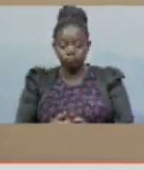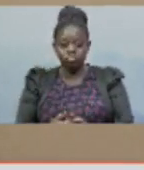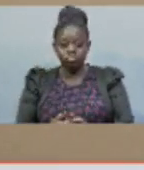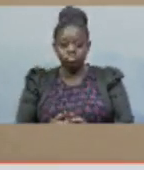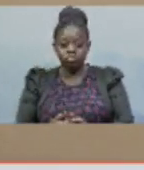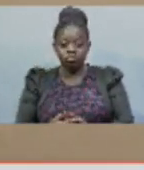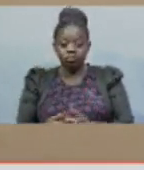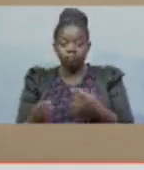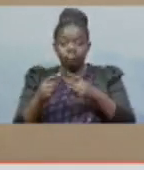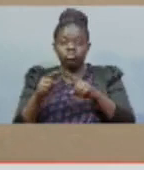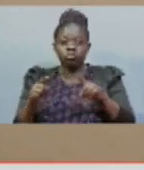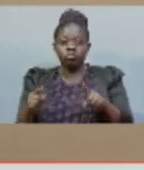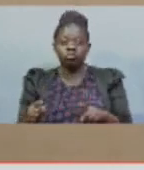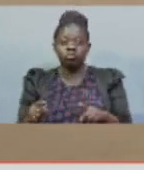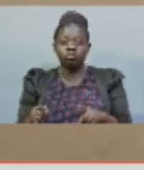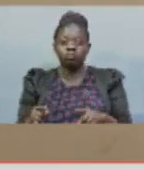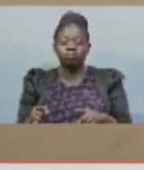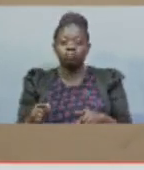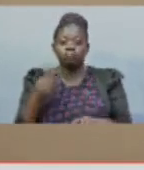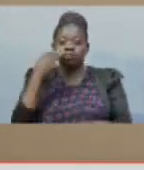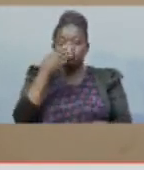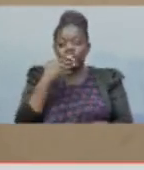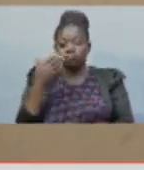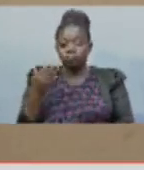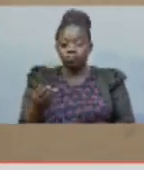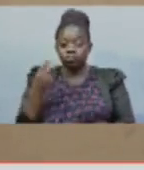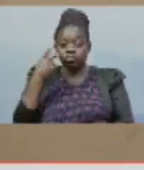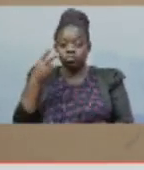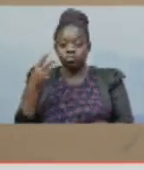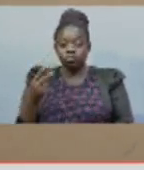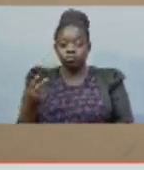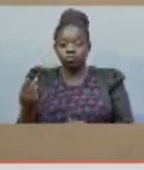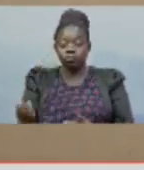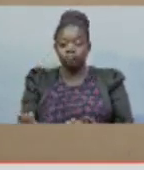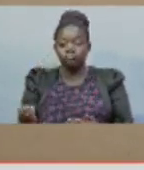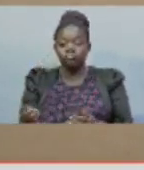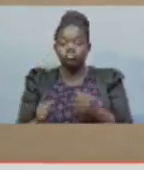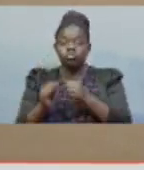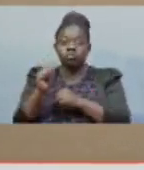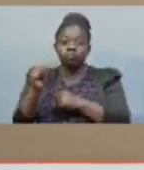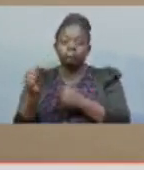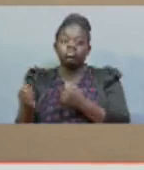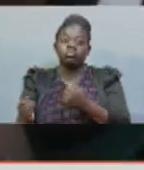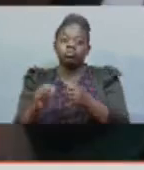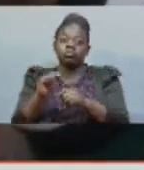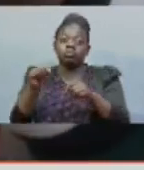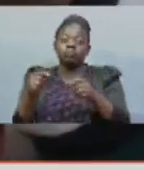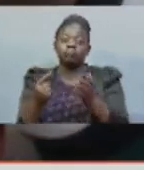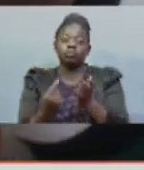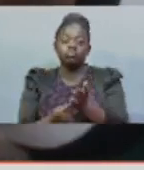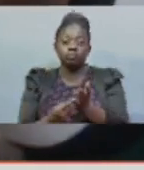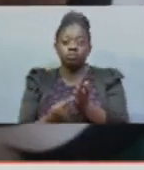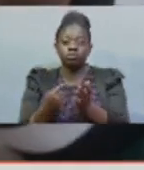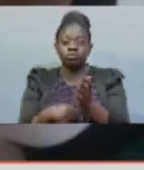naye kwoyo butto osanga emitwalo nga 15 kyokka gye kikolebwa wano e Uganda